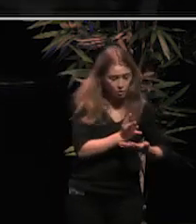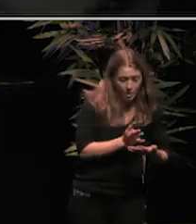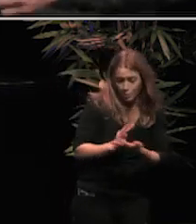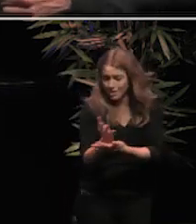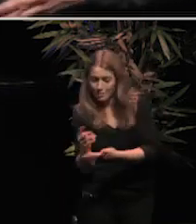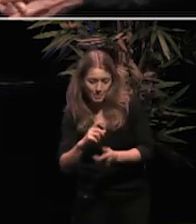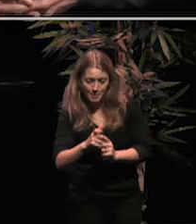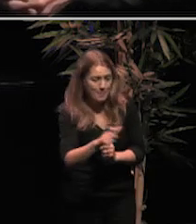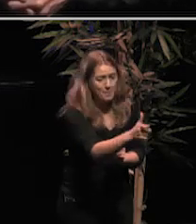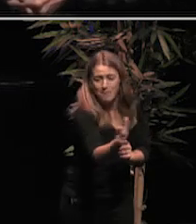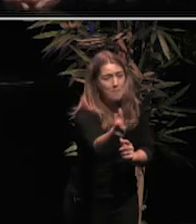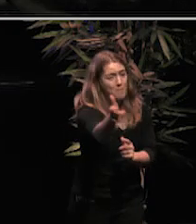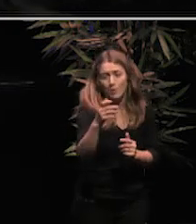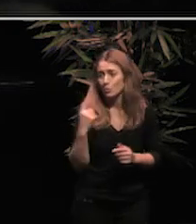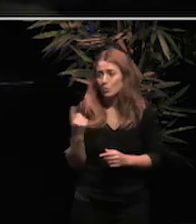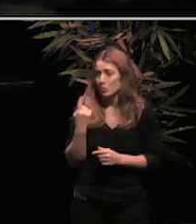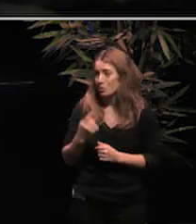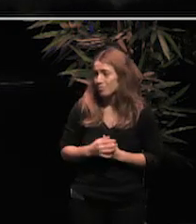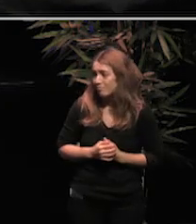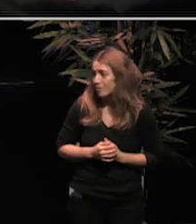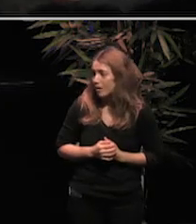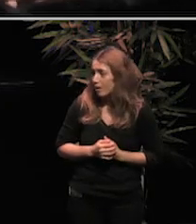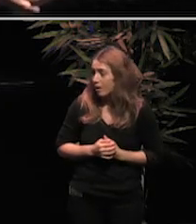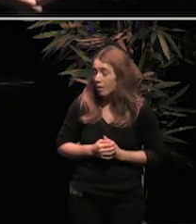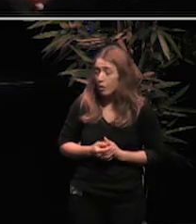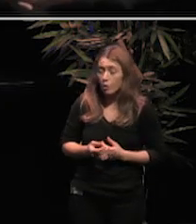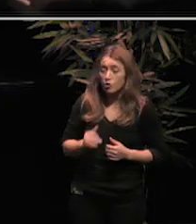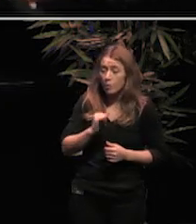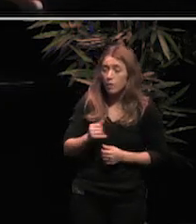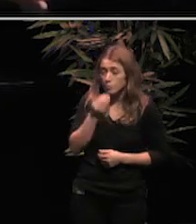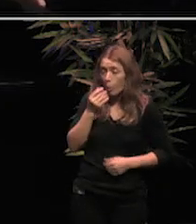un, repartir sur un autre et voilà, disons qu'il n'y a pas de lassitude, il n'y a pas de